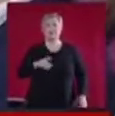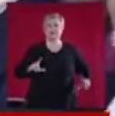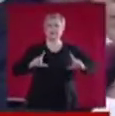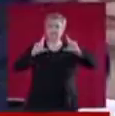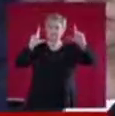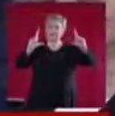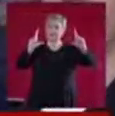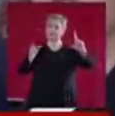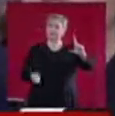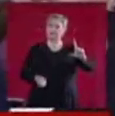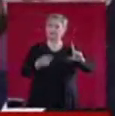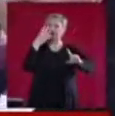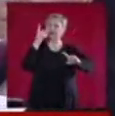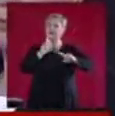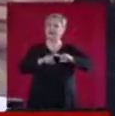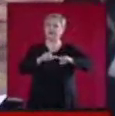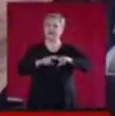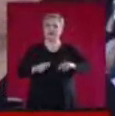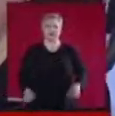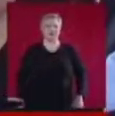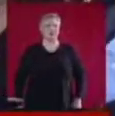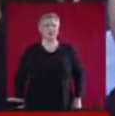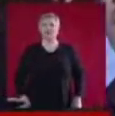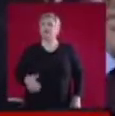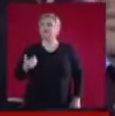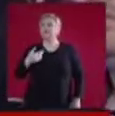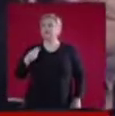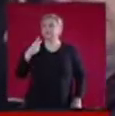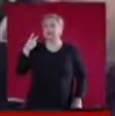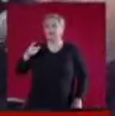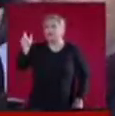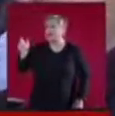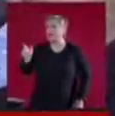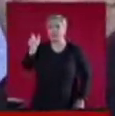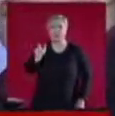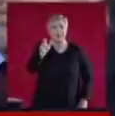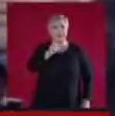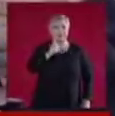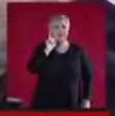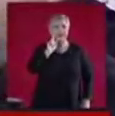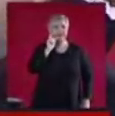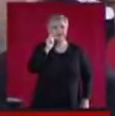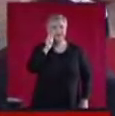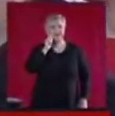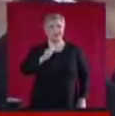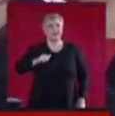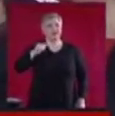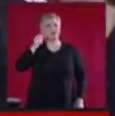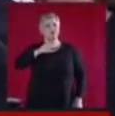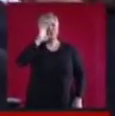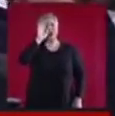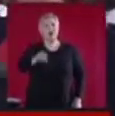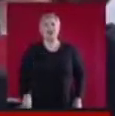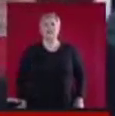ανθρώπους που θα έλεγα ο καθένας και η καθεμιά στο χώρο τους αποτελούν κόσμημα για τον τόπο για τη δουλειά τους για τον